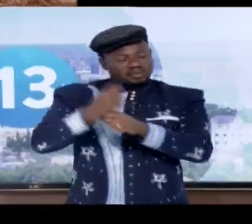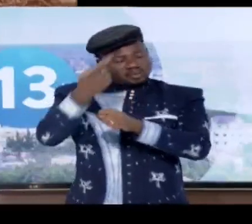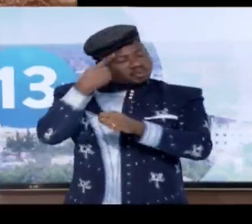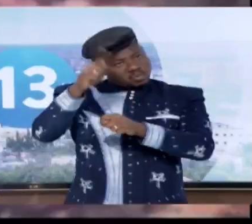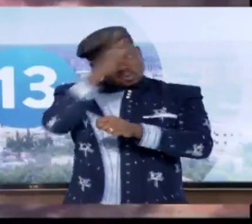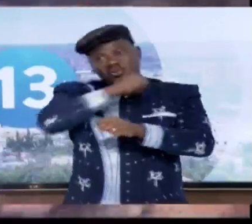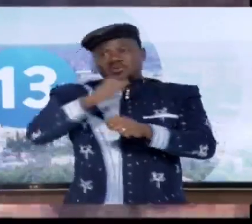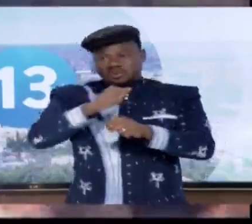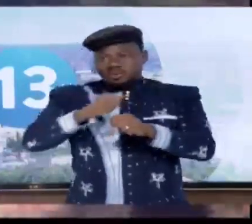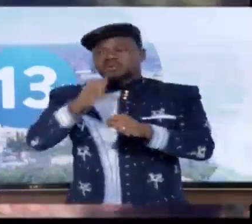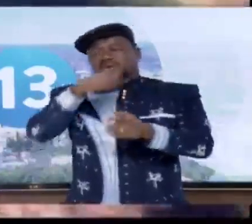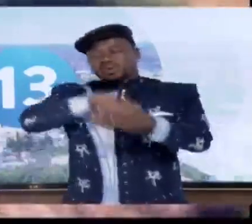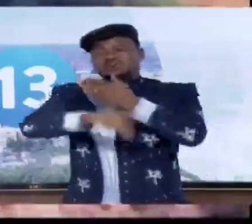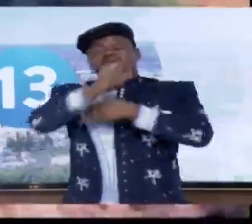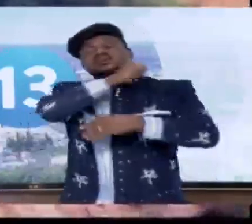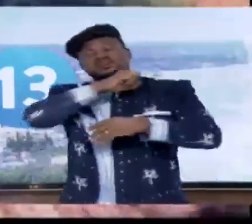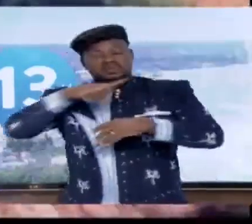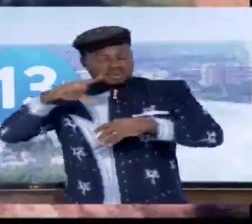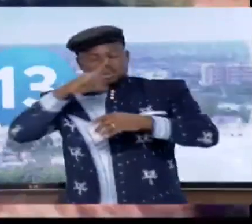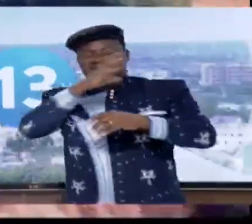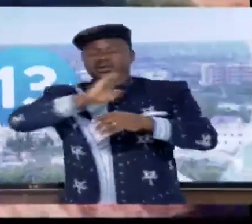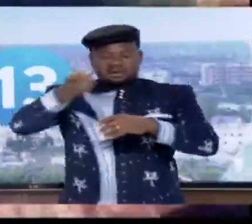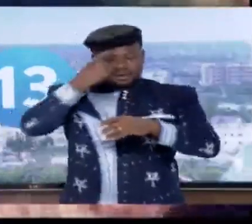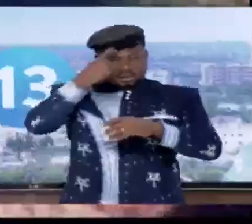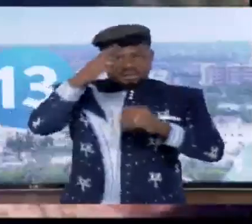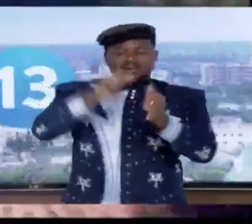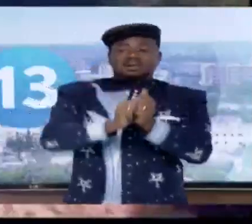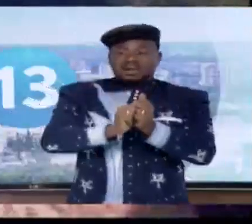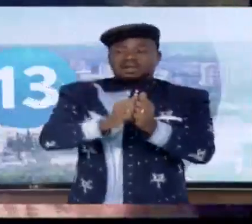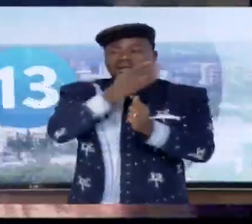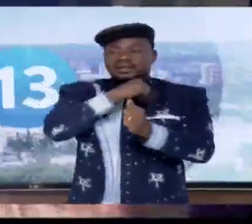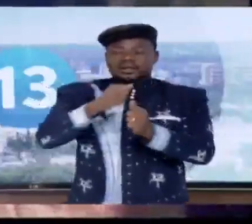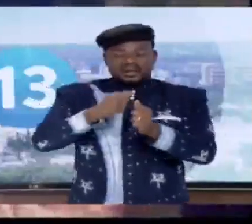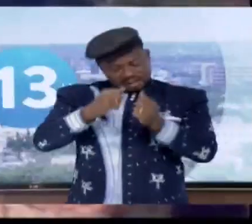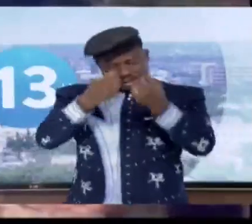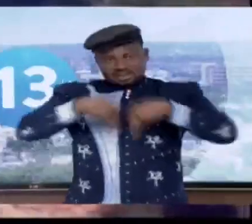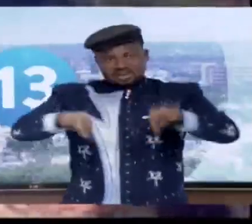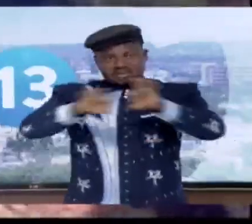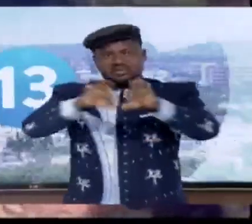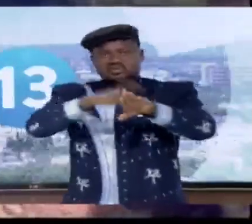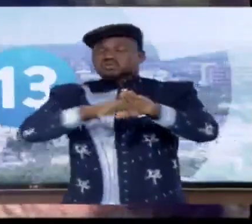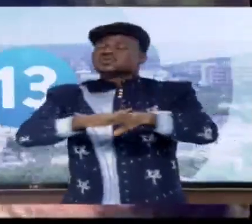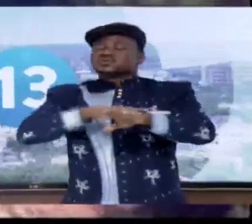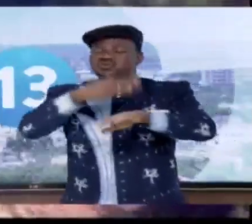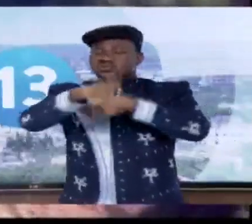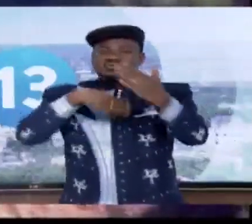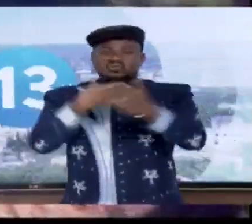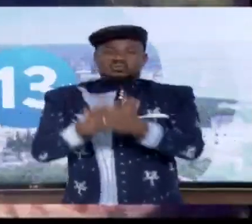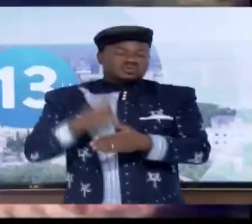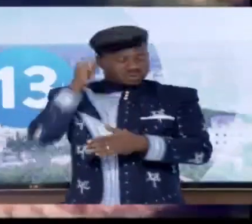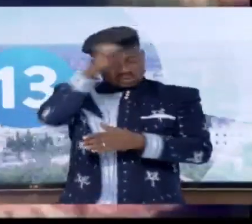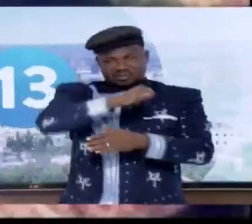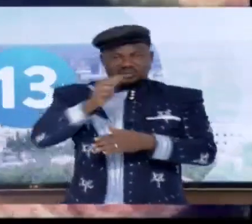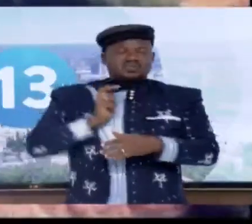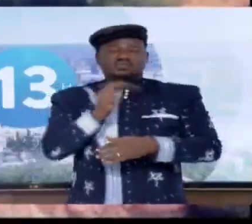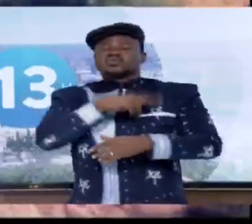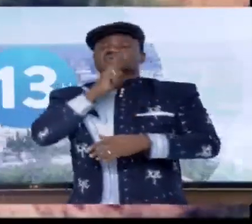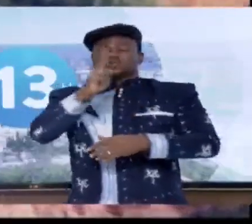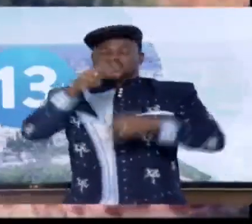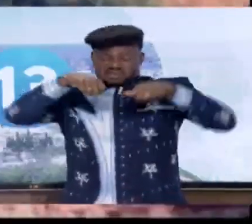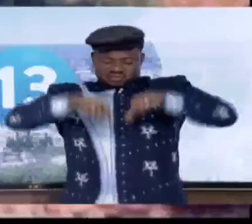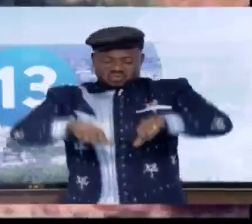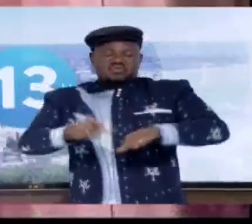à l'avenir de l'Alliance des États du Sahel et son impact sur toute l'Afrique. Camarades, nous restons convaincus de